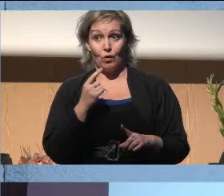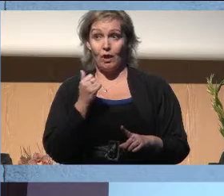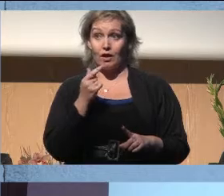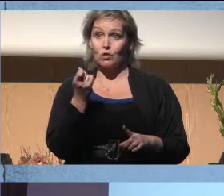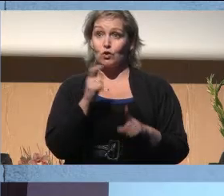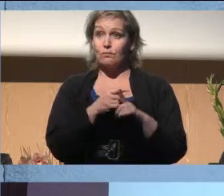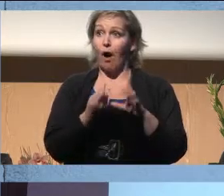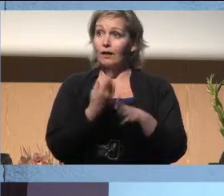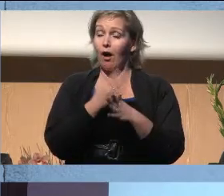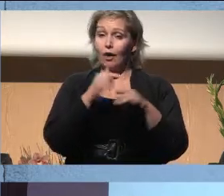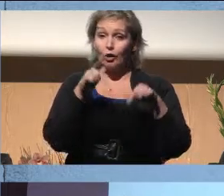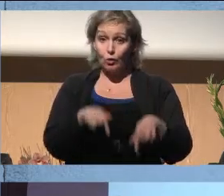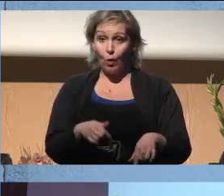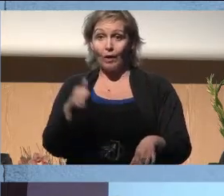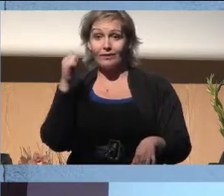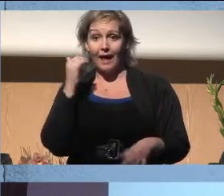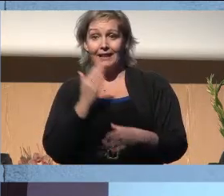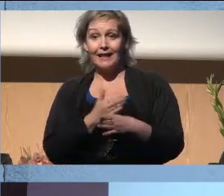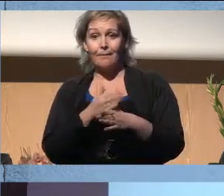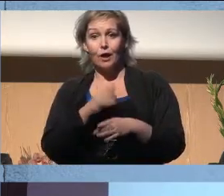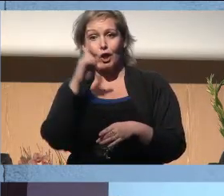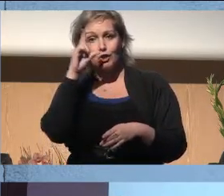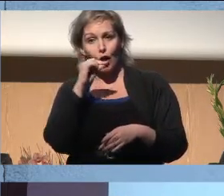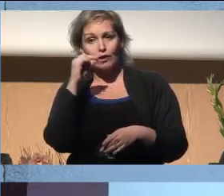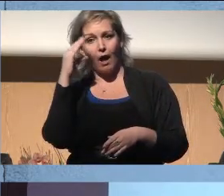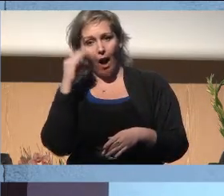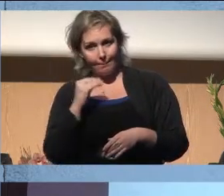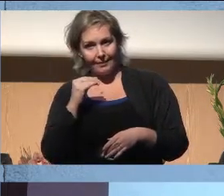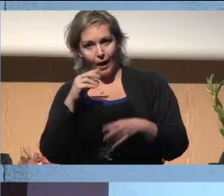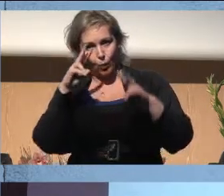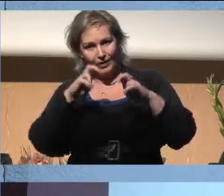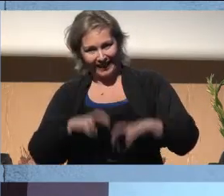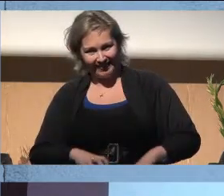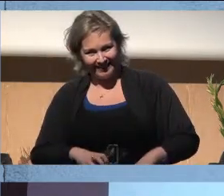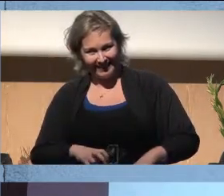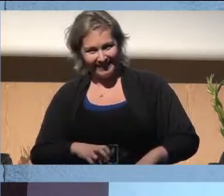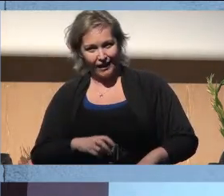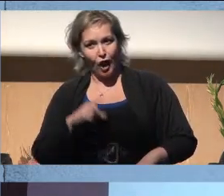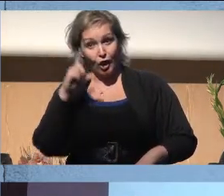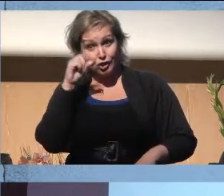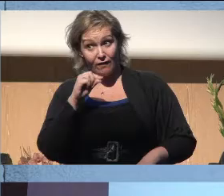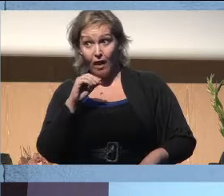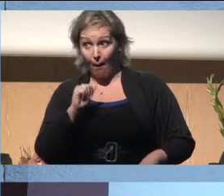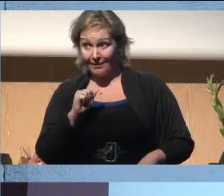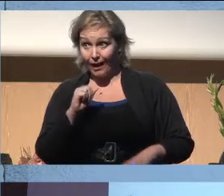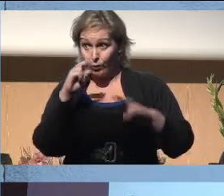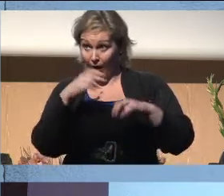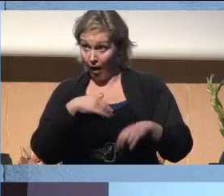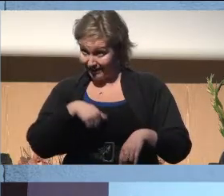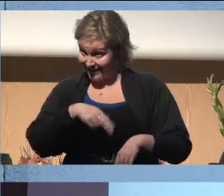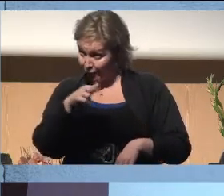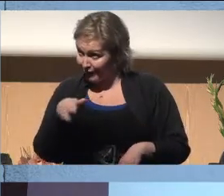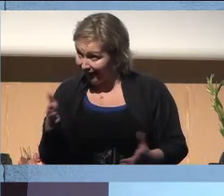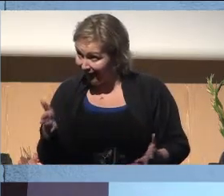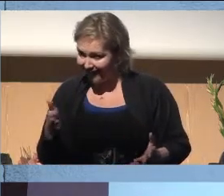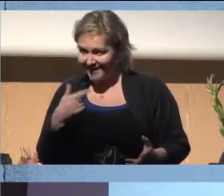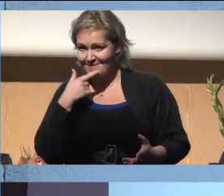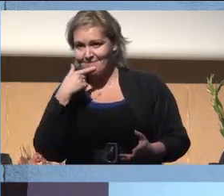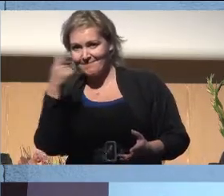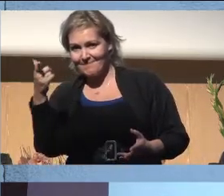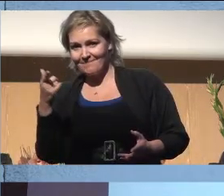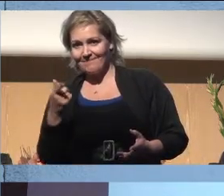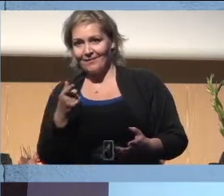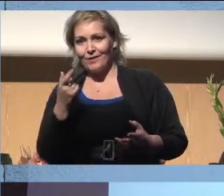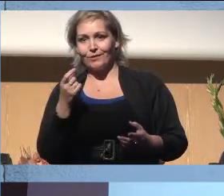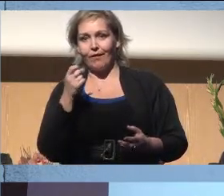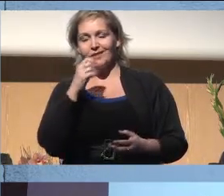kanske är aktuellt just nu och här, nämligen sömnapnéutredning. Har ni sömnapné i Norge? Det är när man snarkar